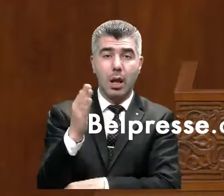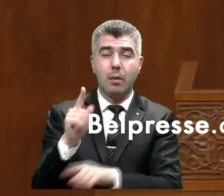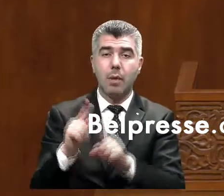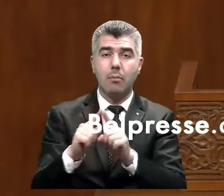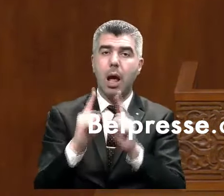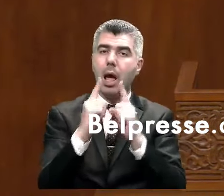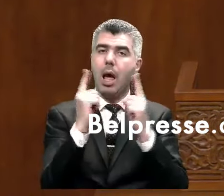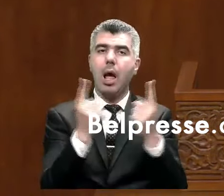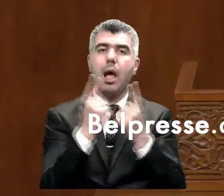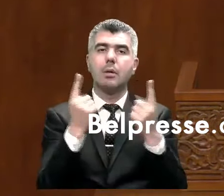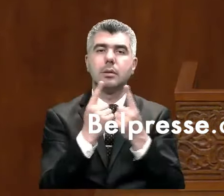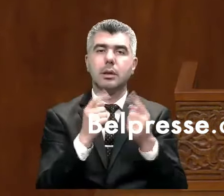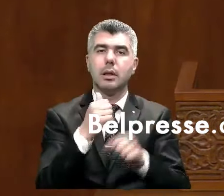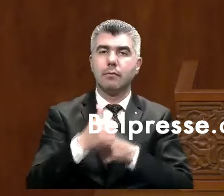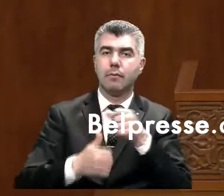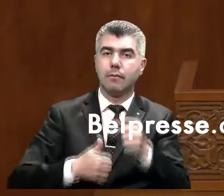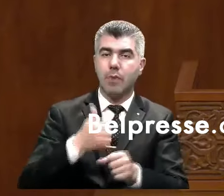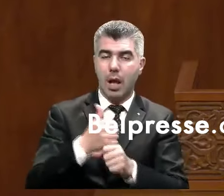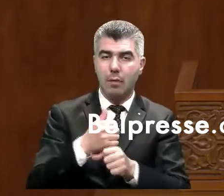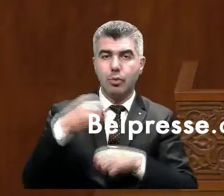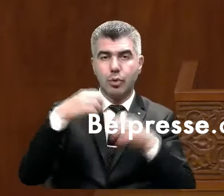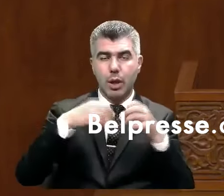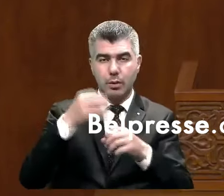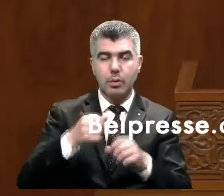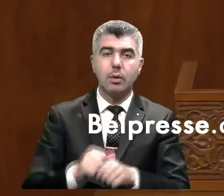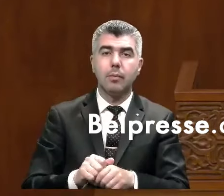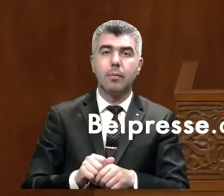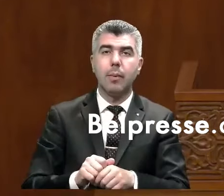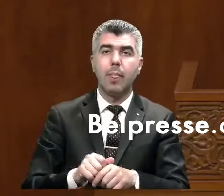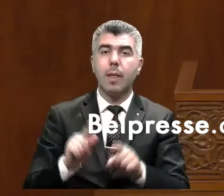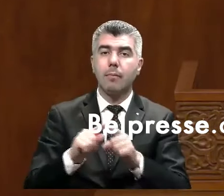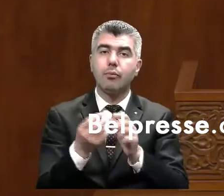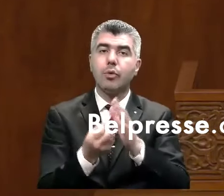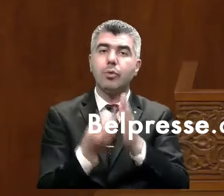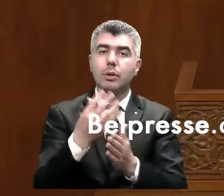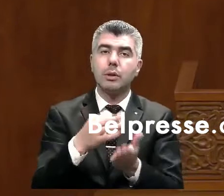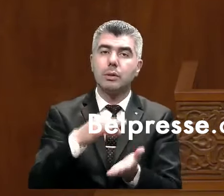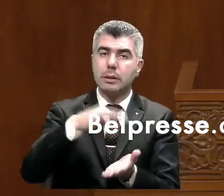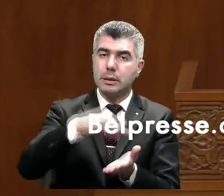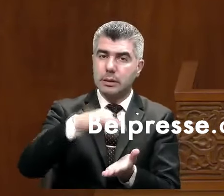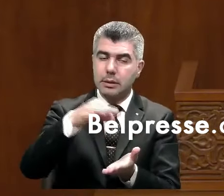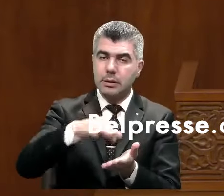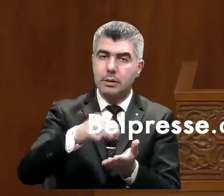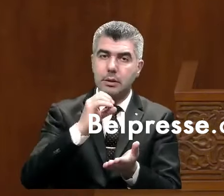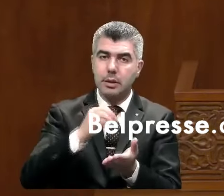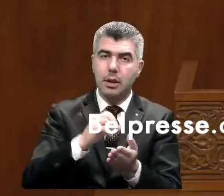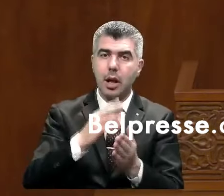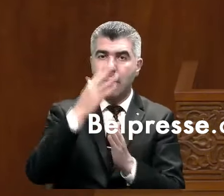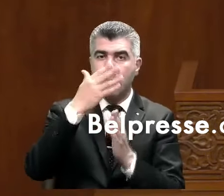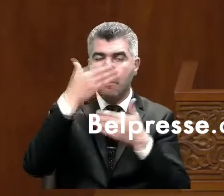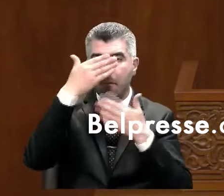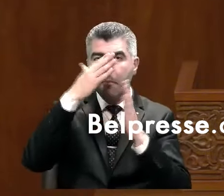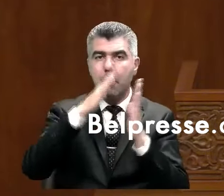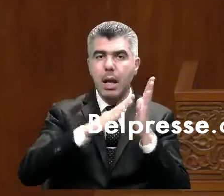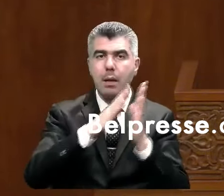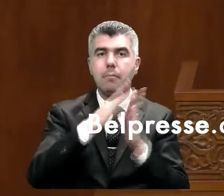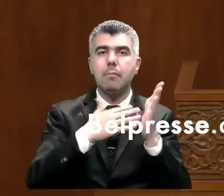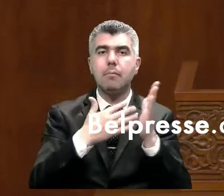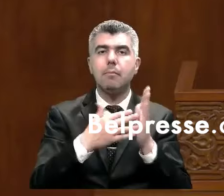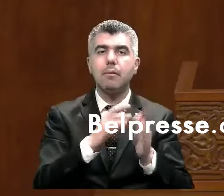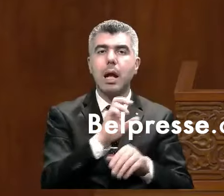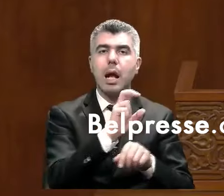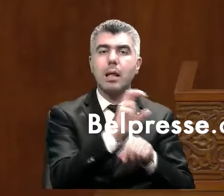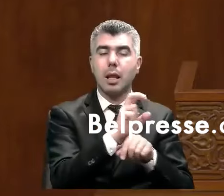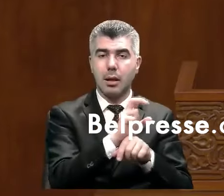مناخيا عصرن شبكات الري بدوائر الرا الكبير في اطار مخطط المغرب الاخضر والجيل الاخضر واللي